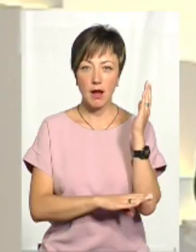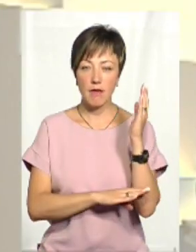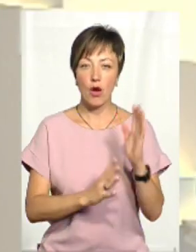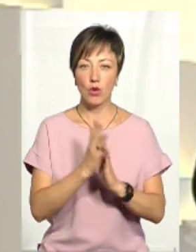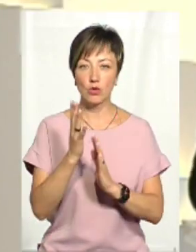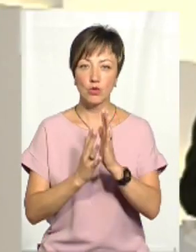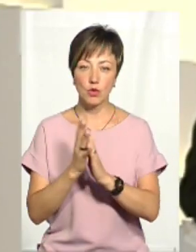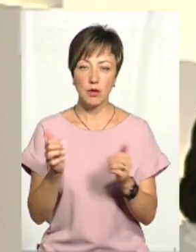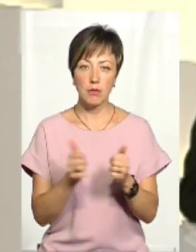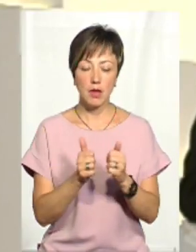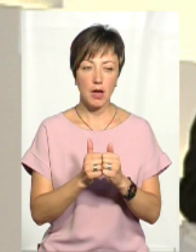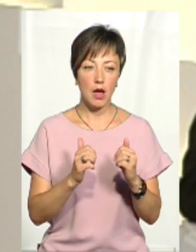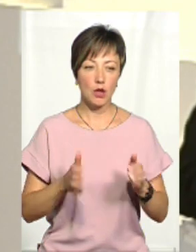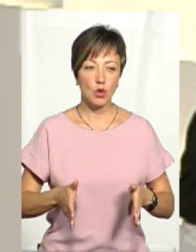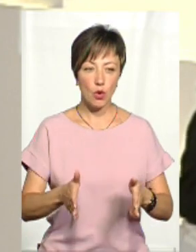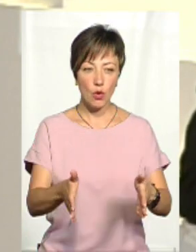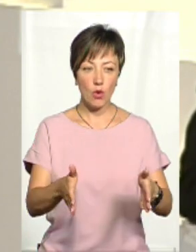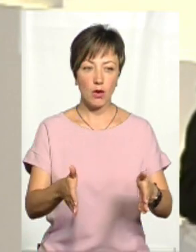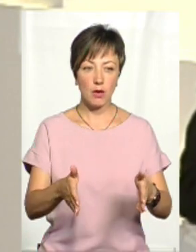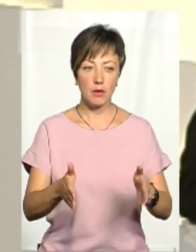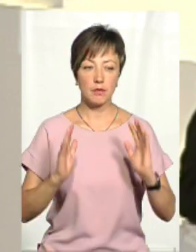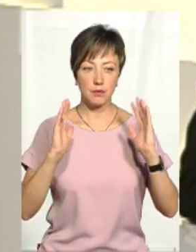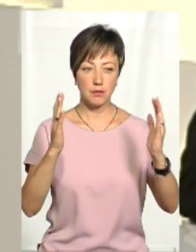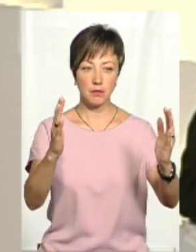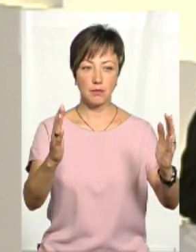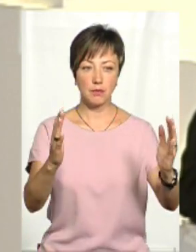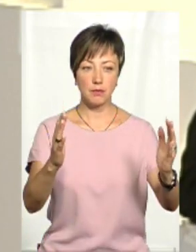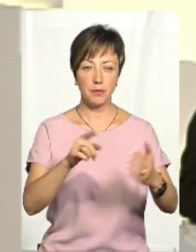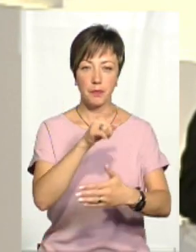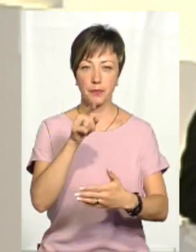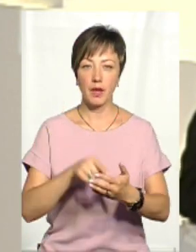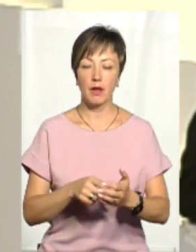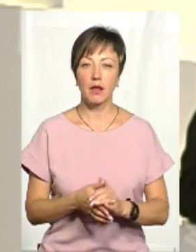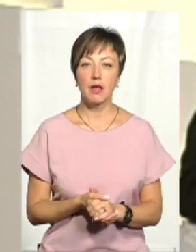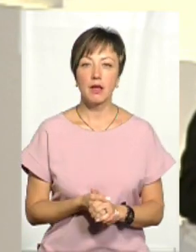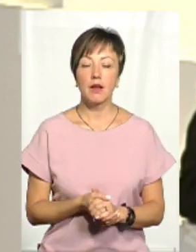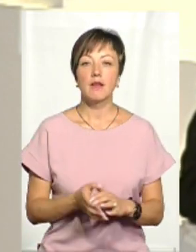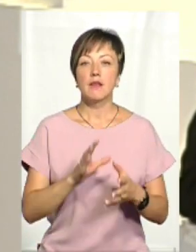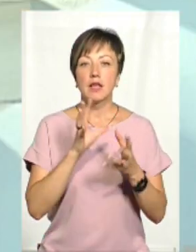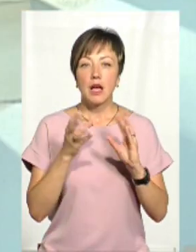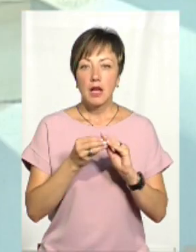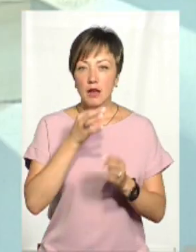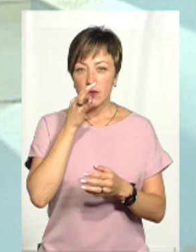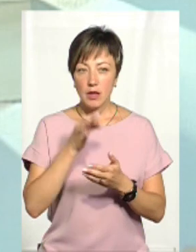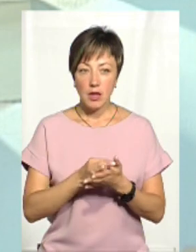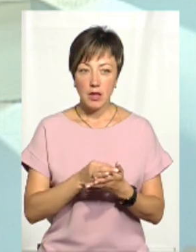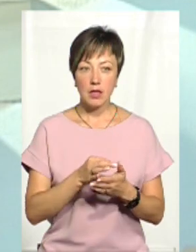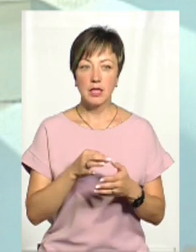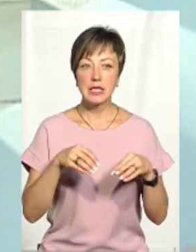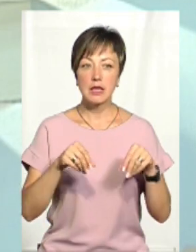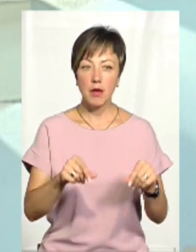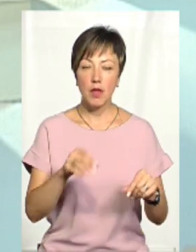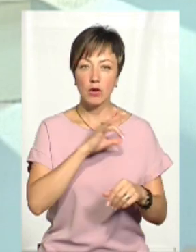які ростуть от біля дороги обласного значення? Дивіться, взагалі відповідальність несуть землекористувачі